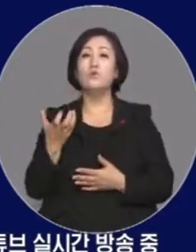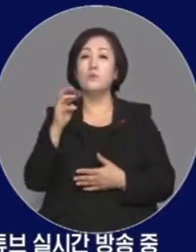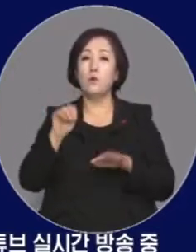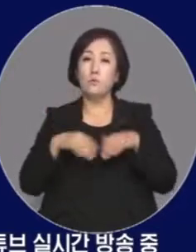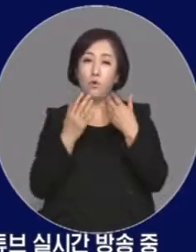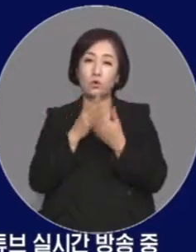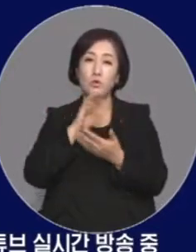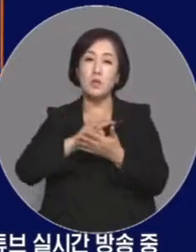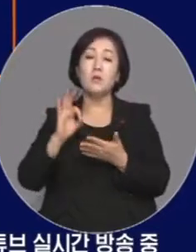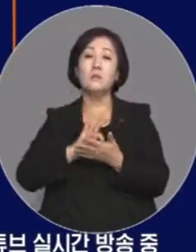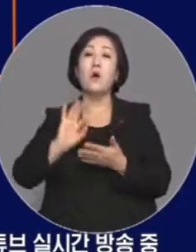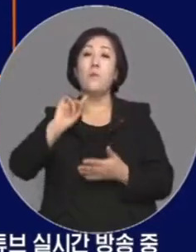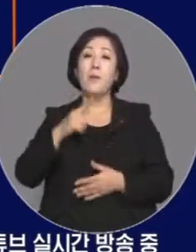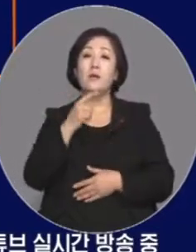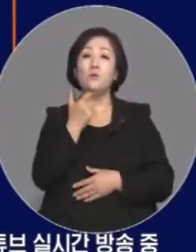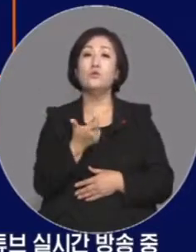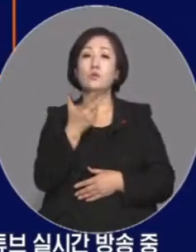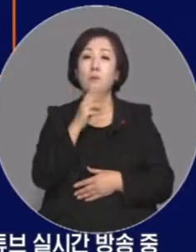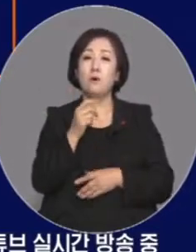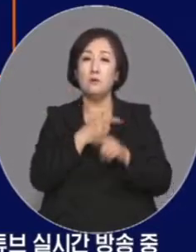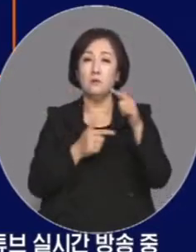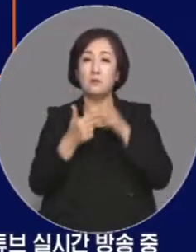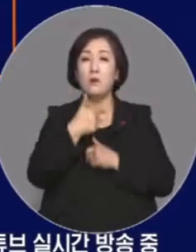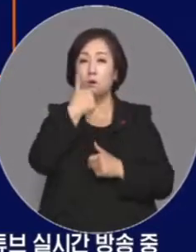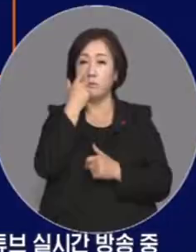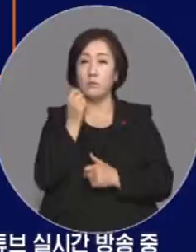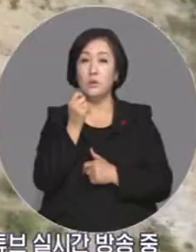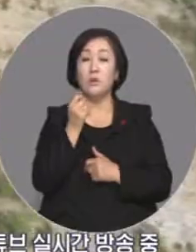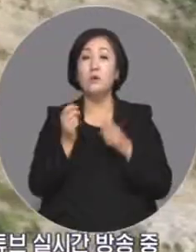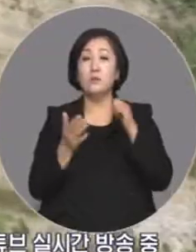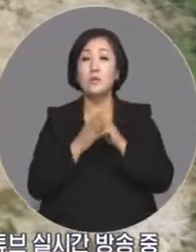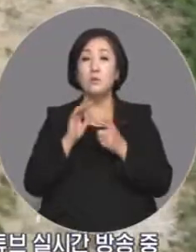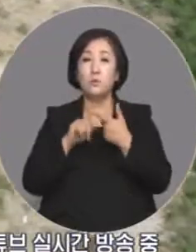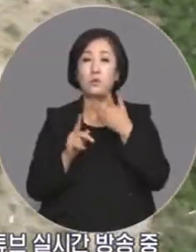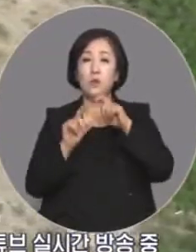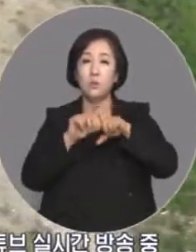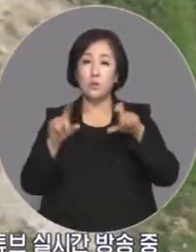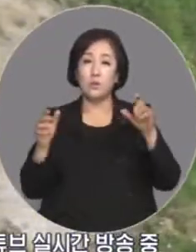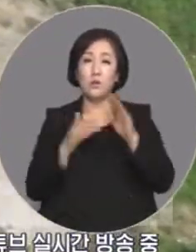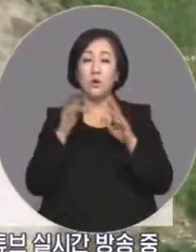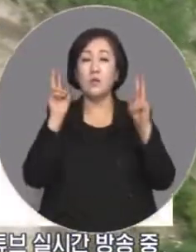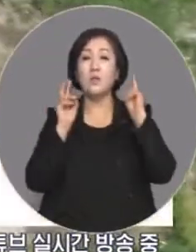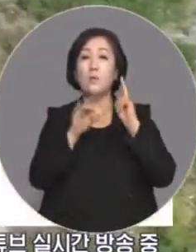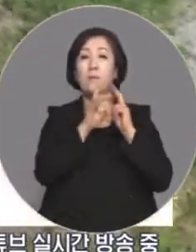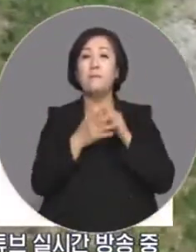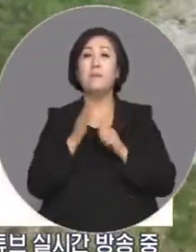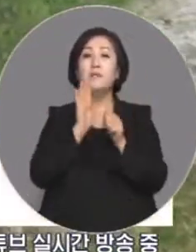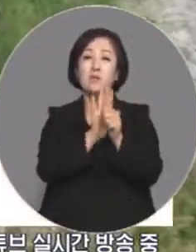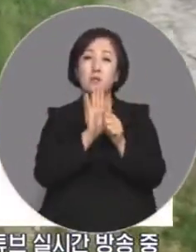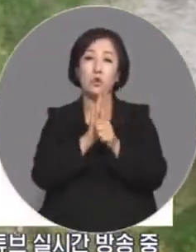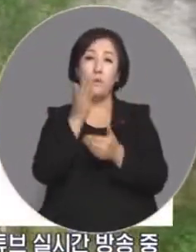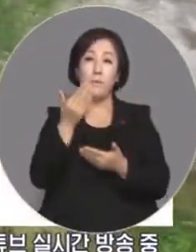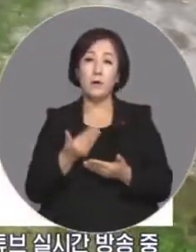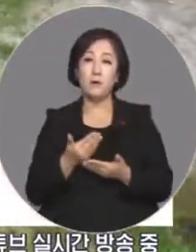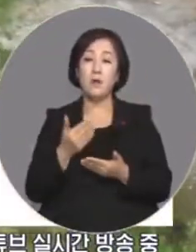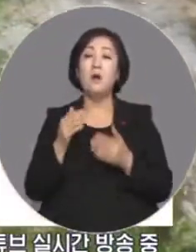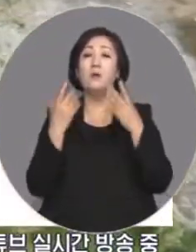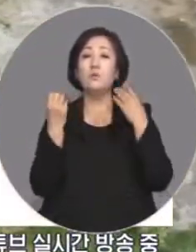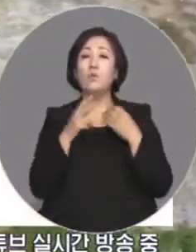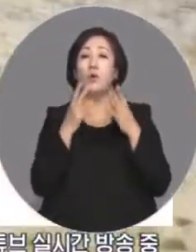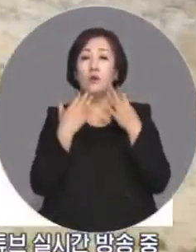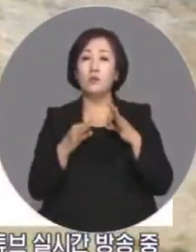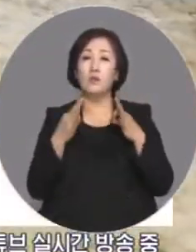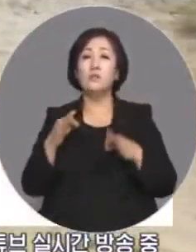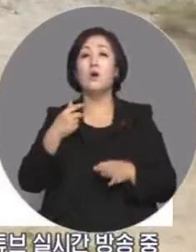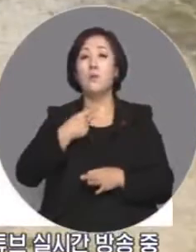넣어도 160억 원가량이 부족합니다. 모자라는 재원은 기업체로부터 기금을 받거나 은행에서 빌릴